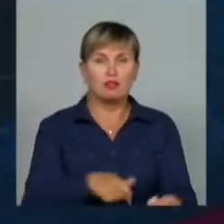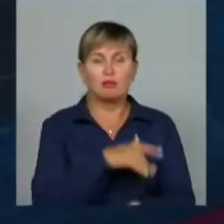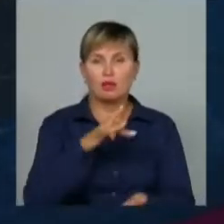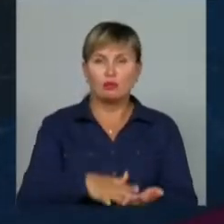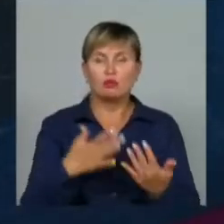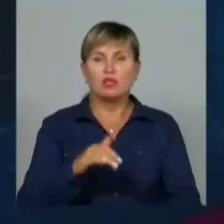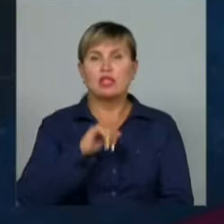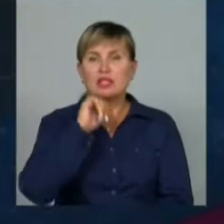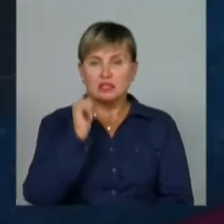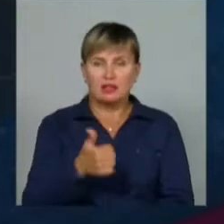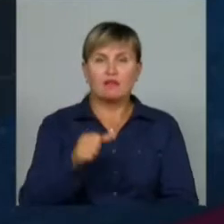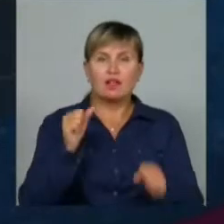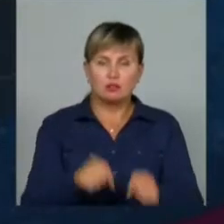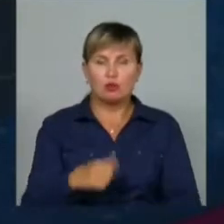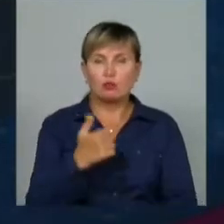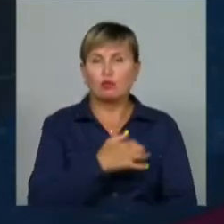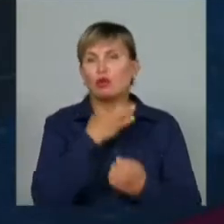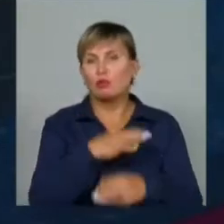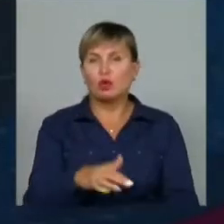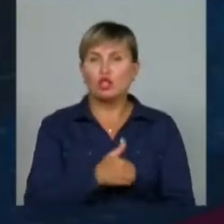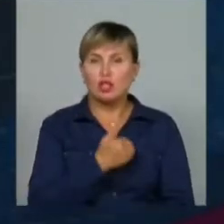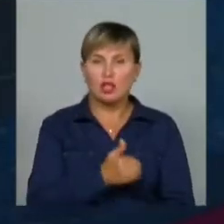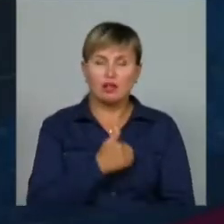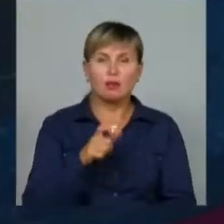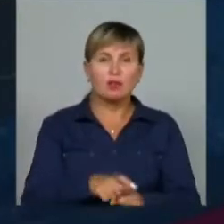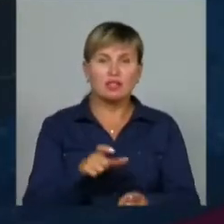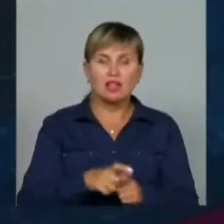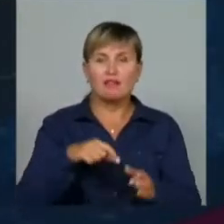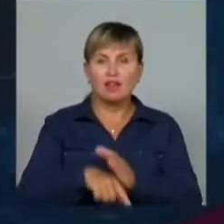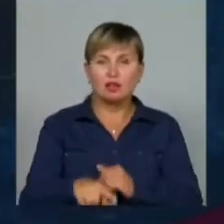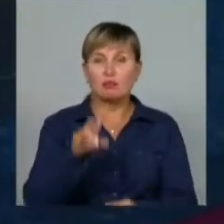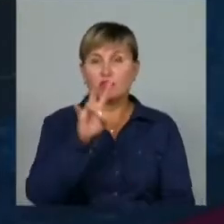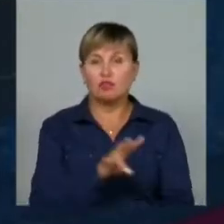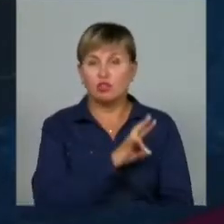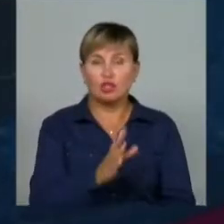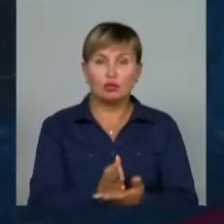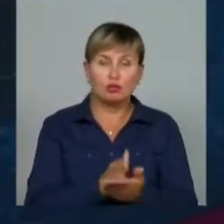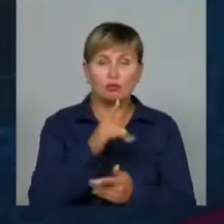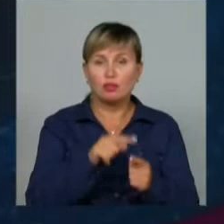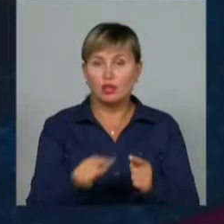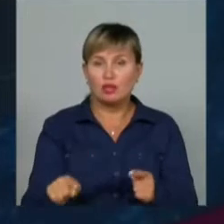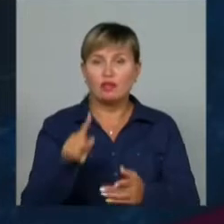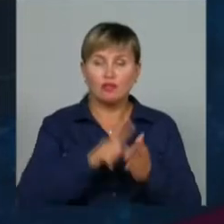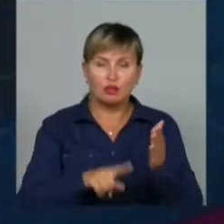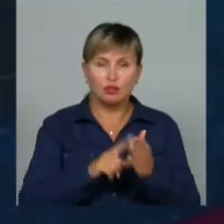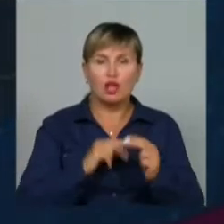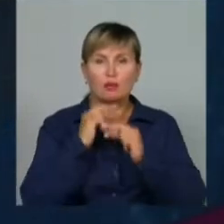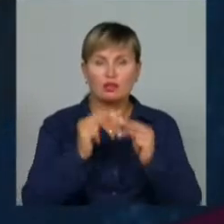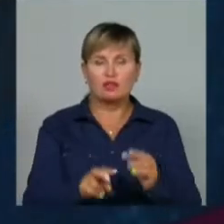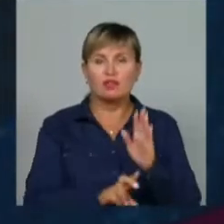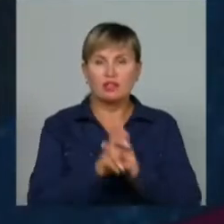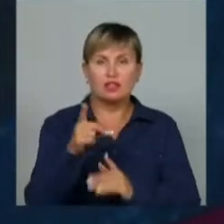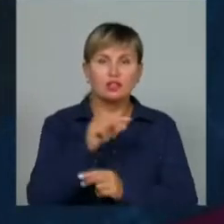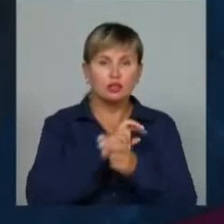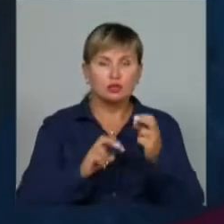уже завтра ими сможет привиться любой желающий. По словам священнослужителей, в период пандемии верующие обращаются в церковь, где